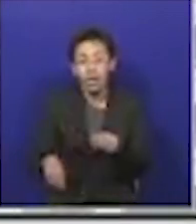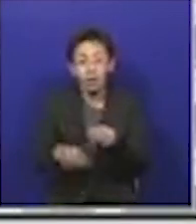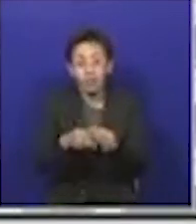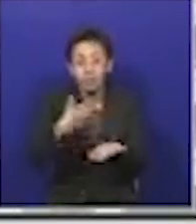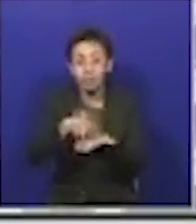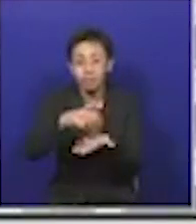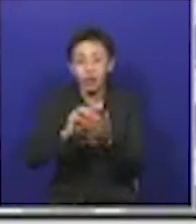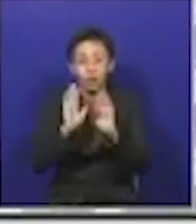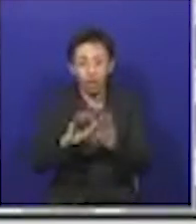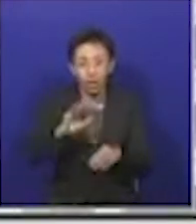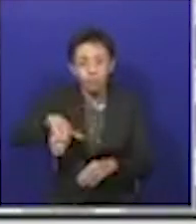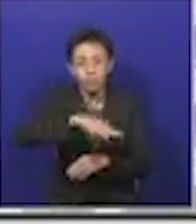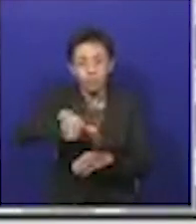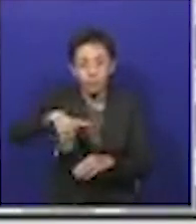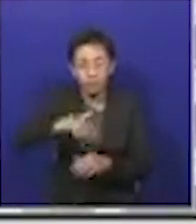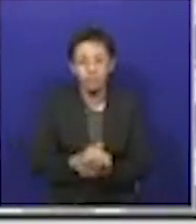จะฝากฮะ